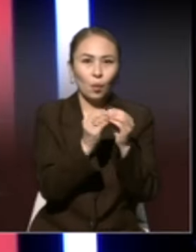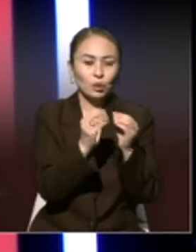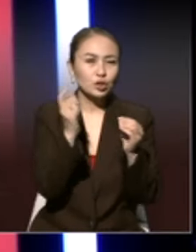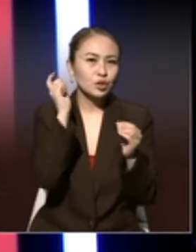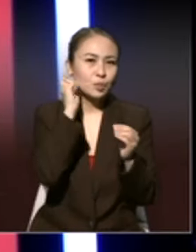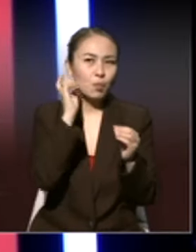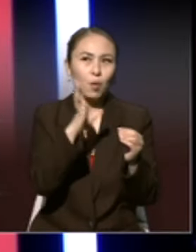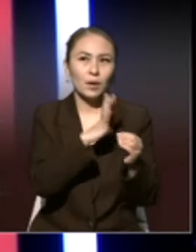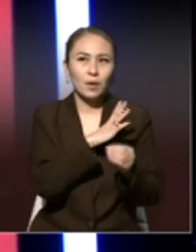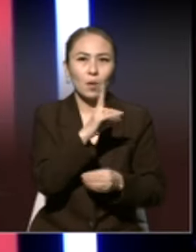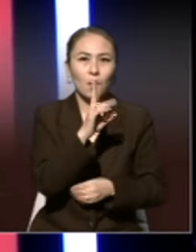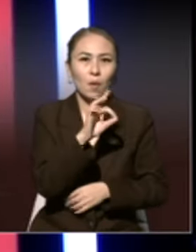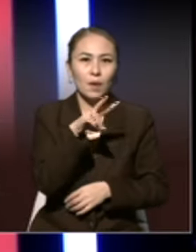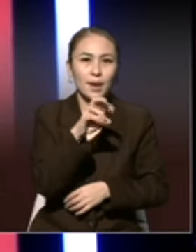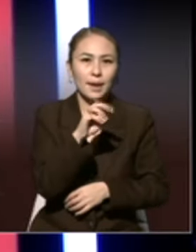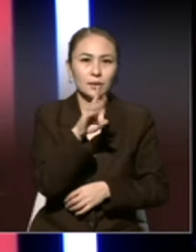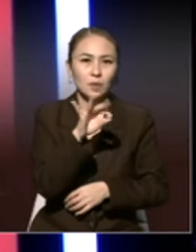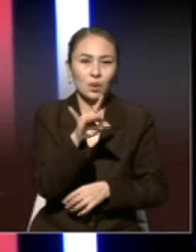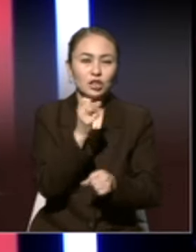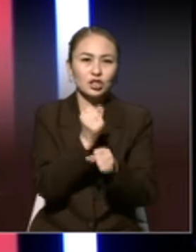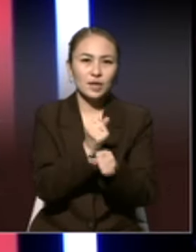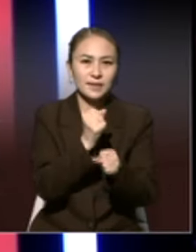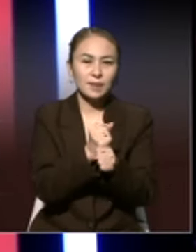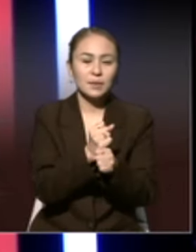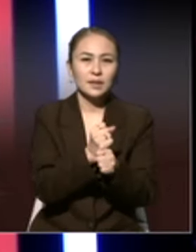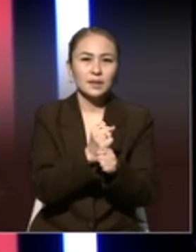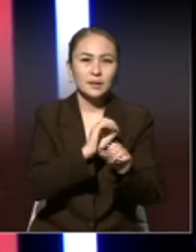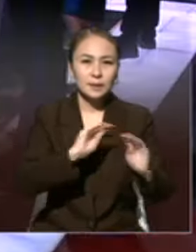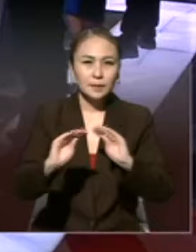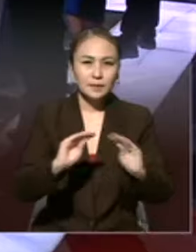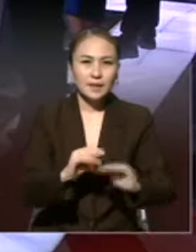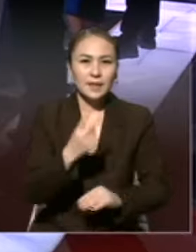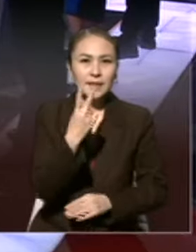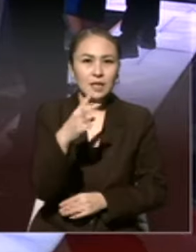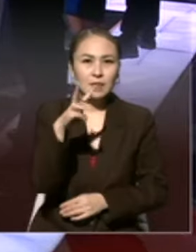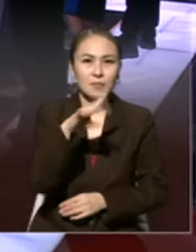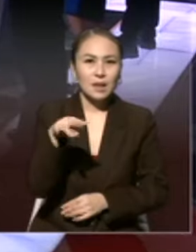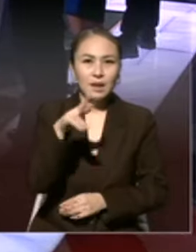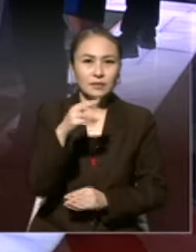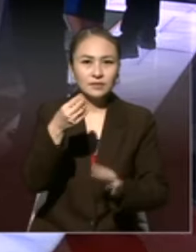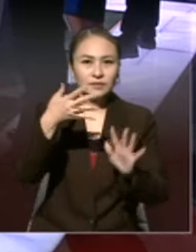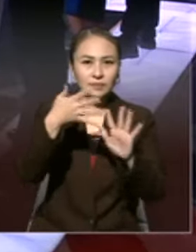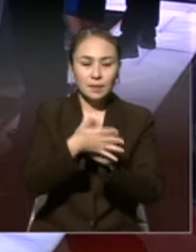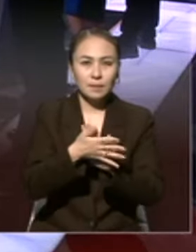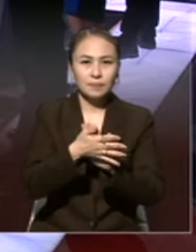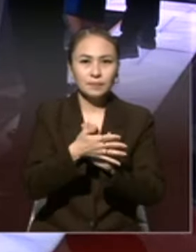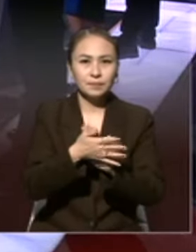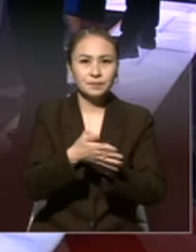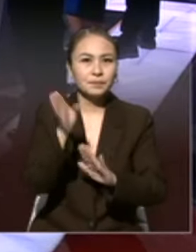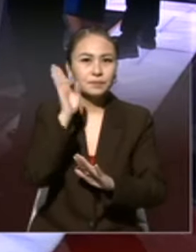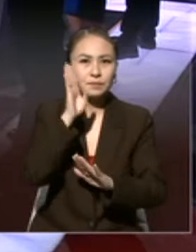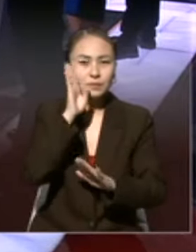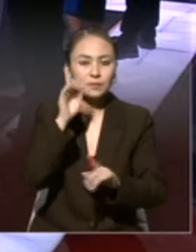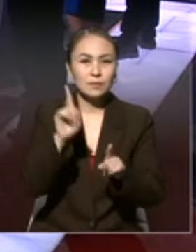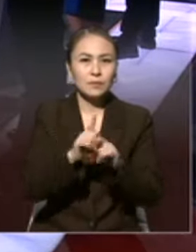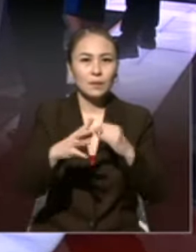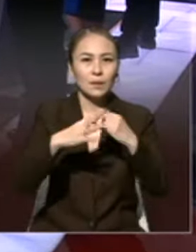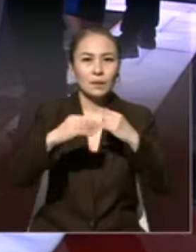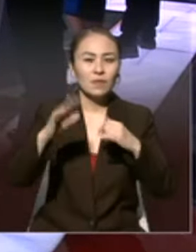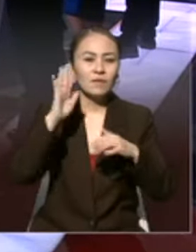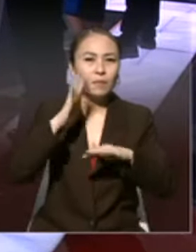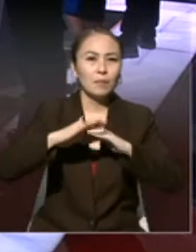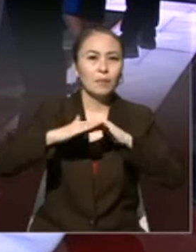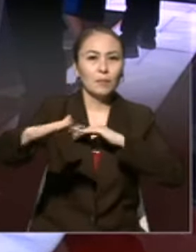бойы осы коллекторды жасап, жинап, жапондықтар 2 миллиард доллардай ақша құртқан екен. Бірақ су үйтіп жер бетінде